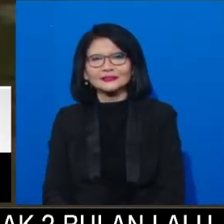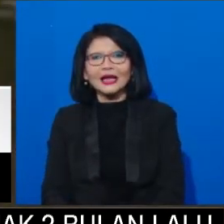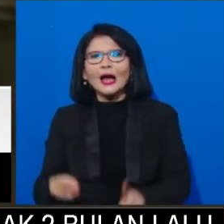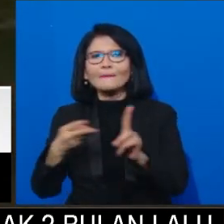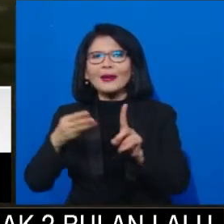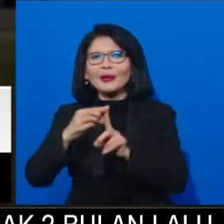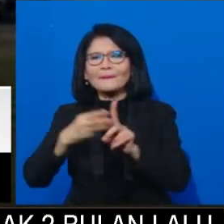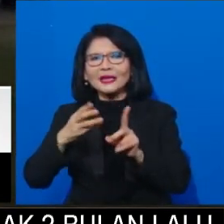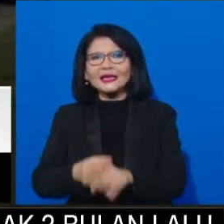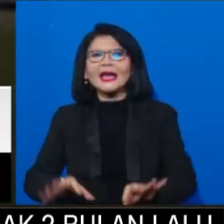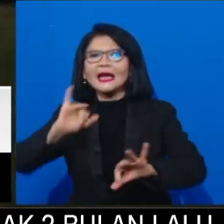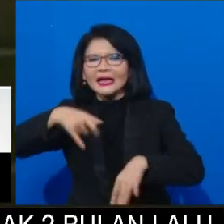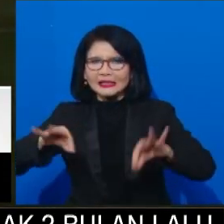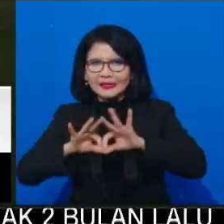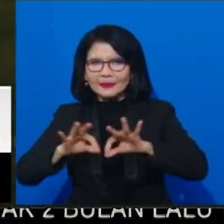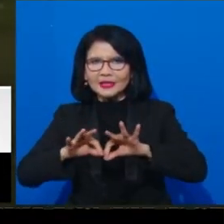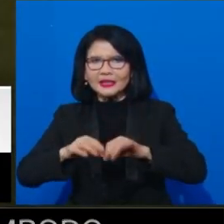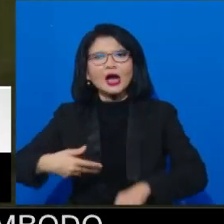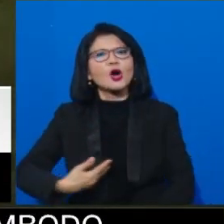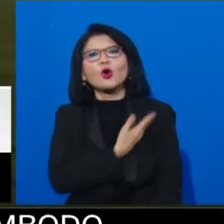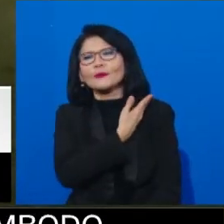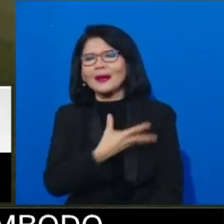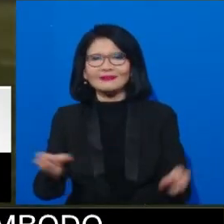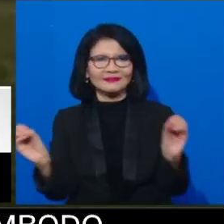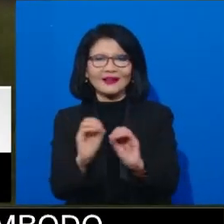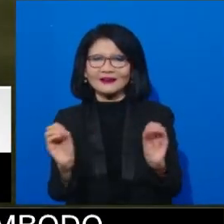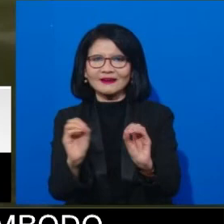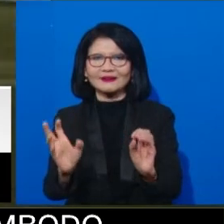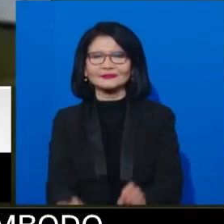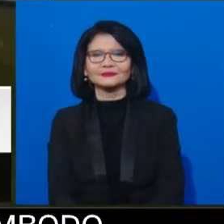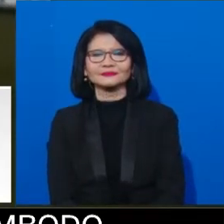Jember memastikan tidak ada korban akibat fenomena alam ini.